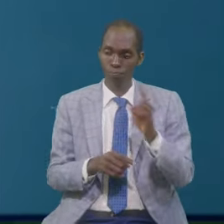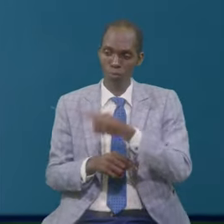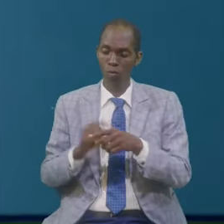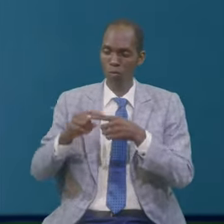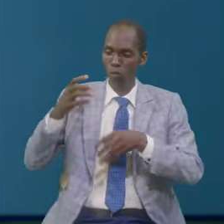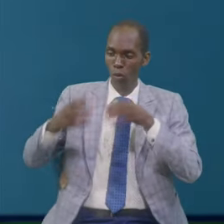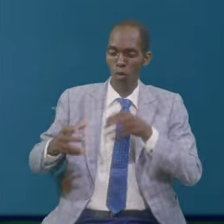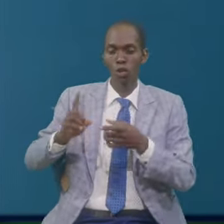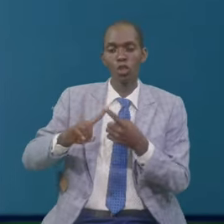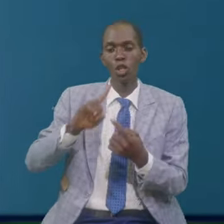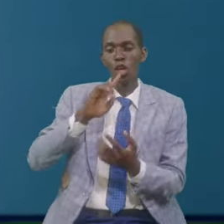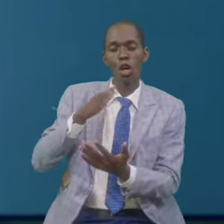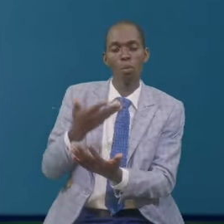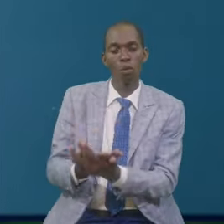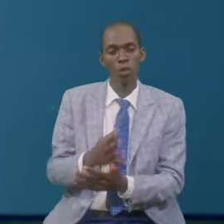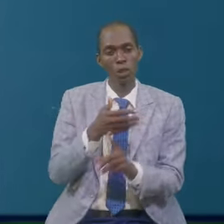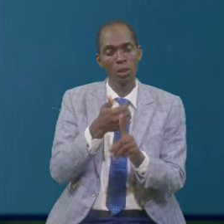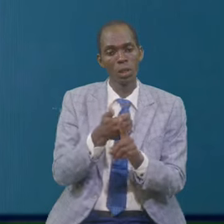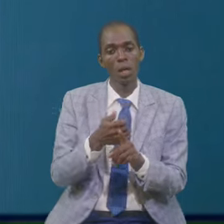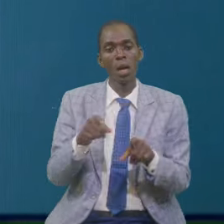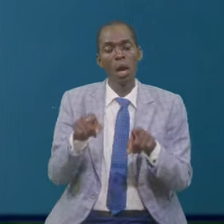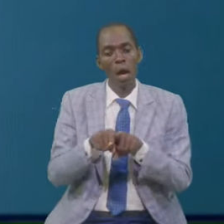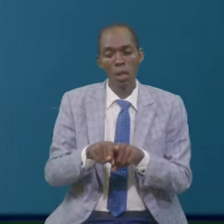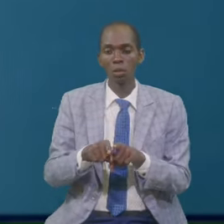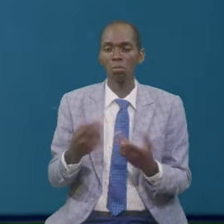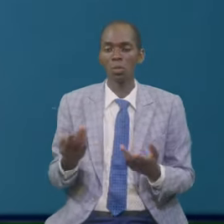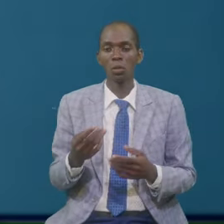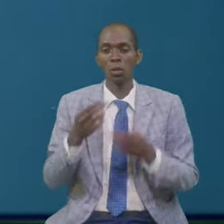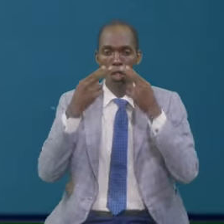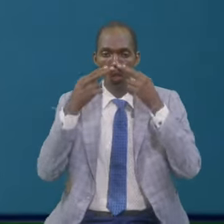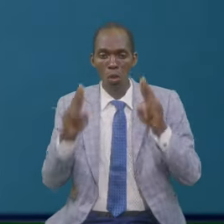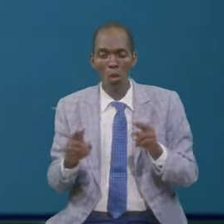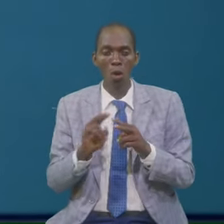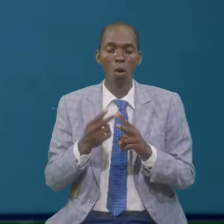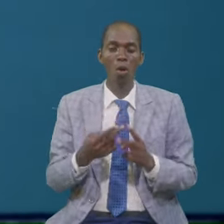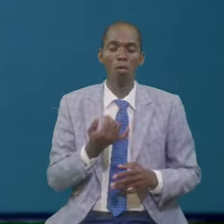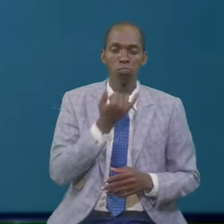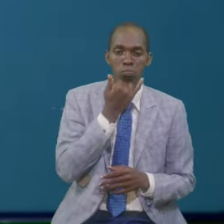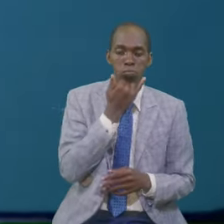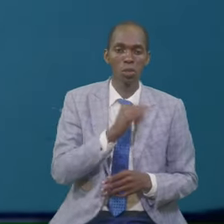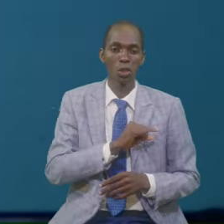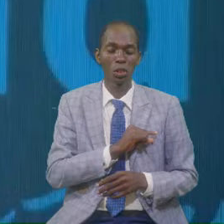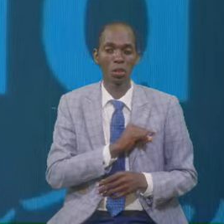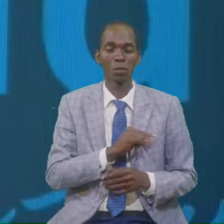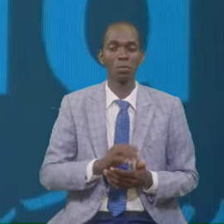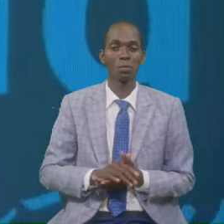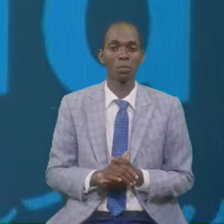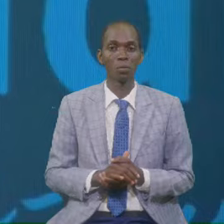either innocent or guilty. నీ వచ్చి ఏ తప్పు చేయలేదని నిరపరాధని రుజువు చేసుకోవాల్సిందే.